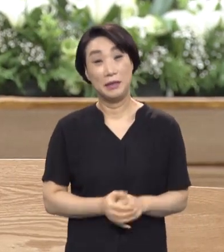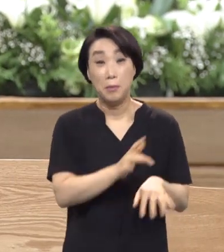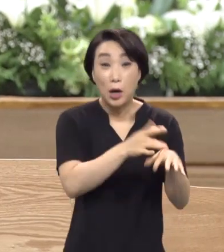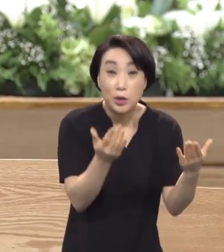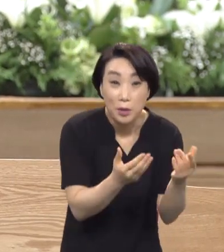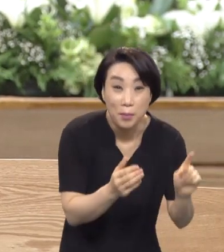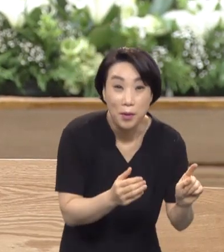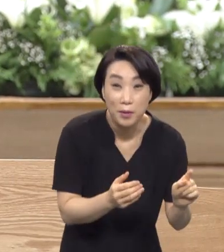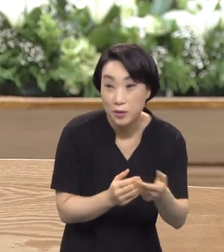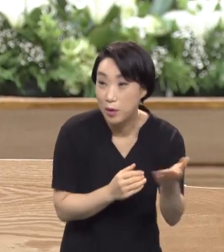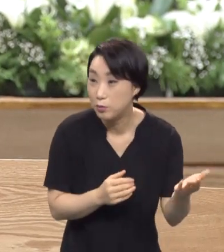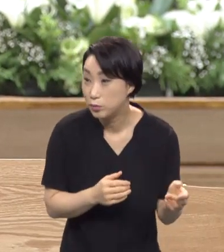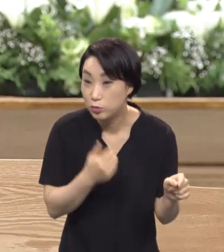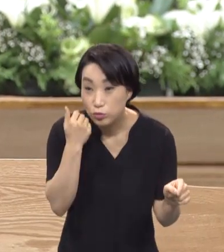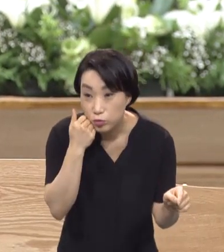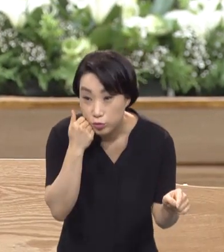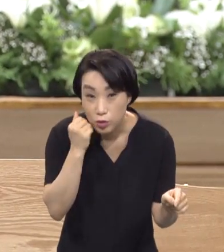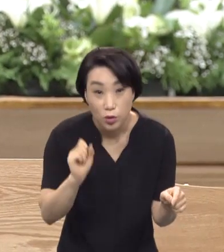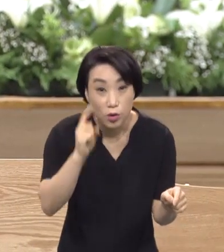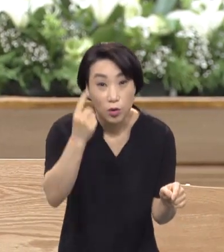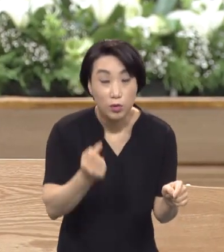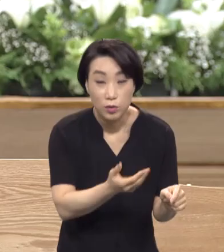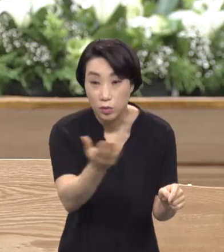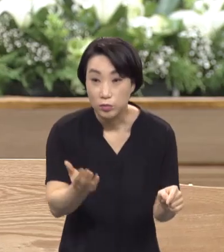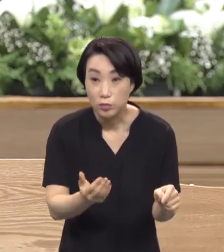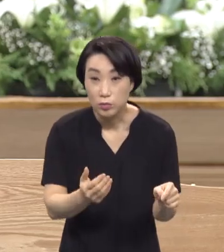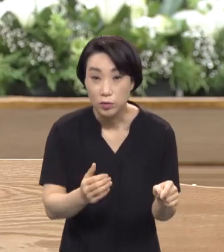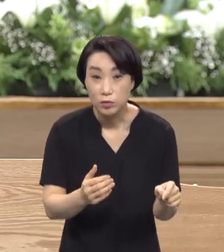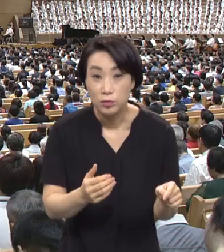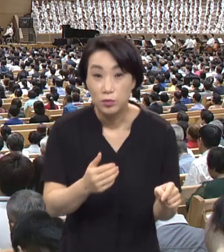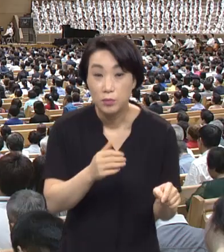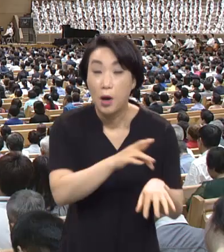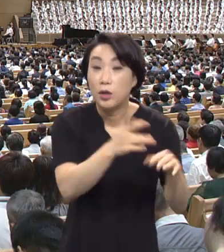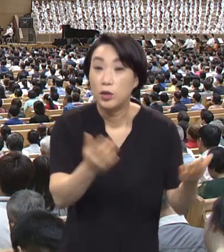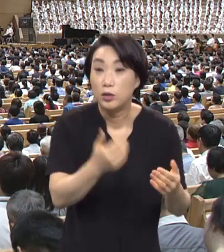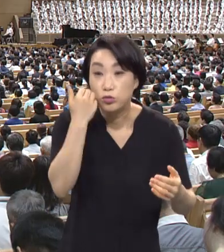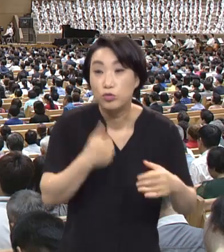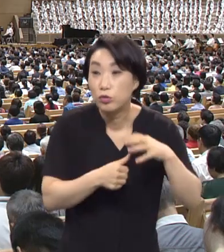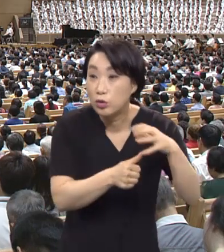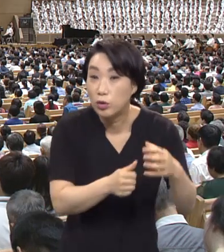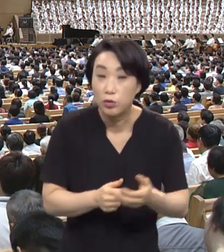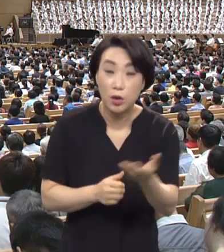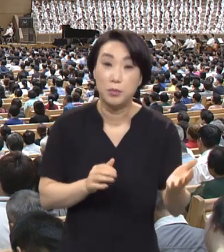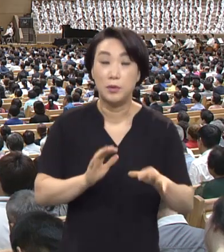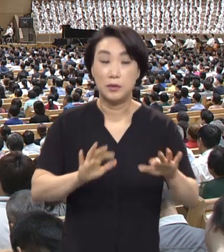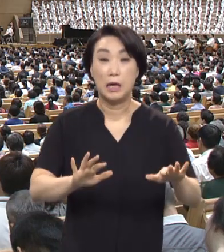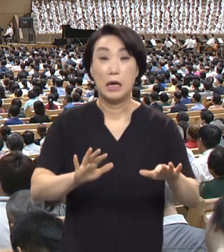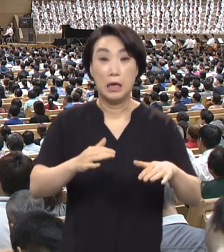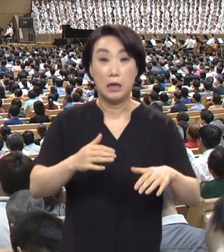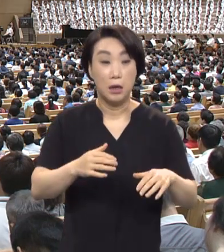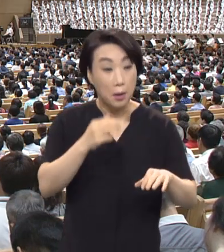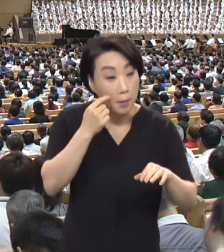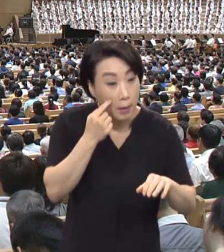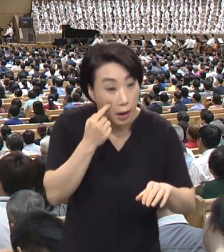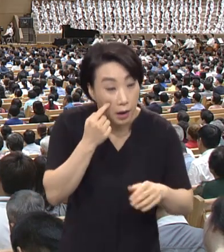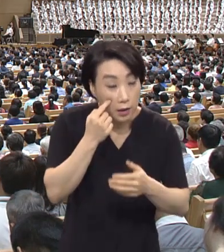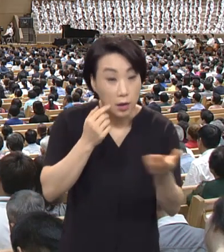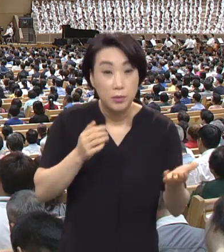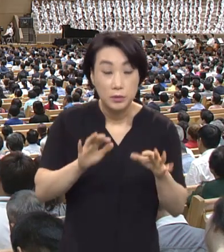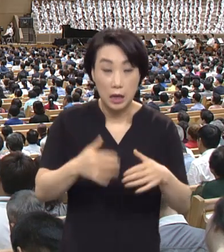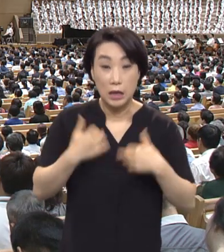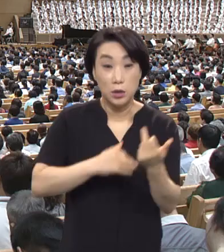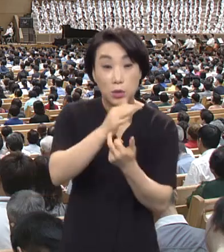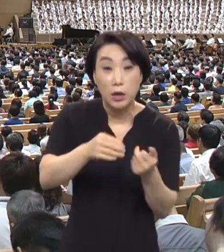마귀의 일은 누구하고 오나요? 누구하고 오죠? 마귀의 일은 에덴 동산에 보니까 하와하고